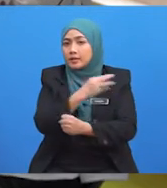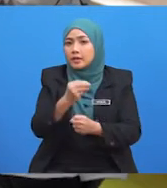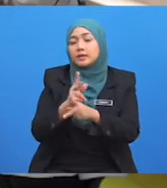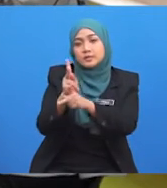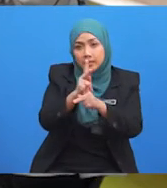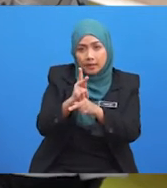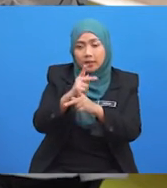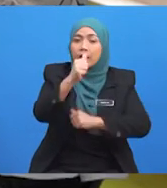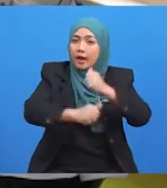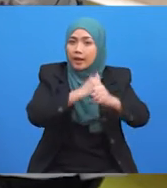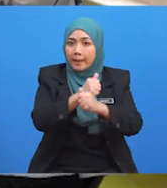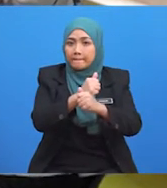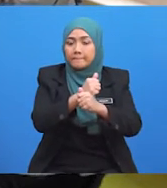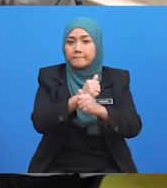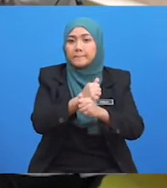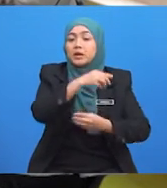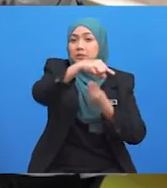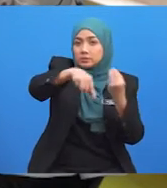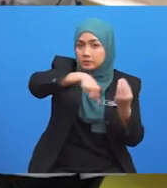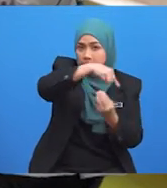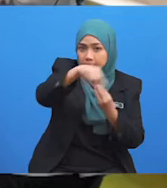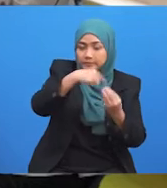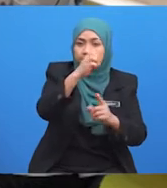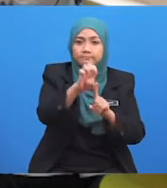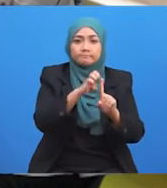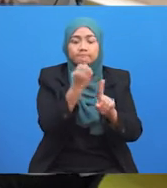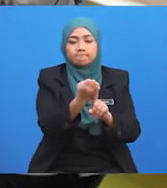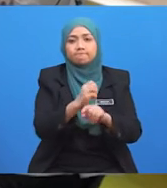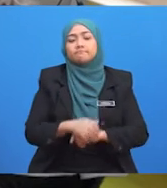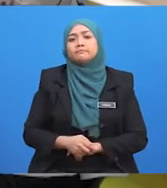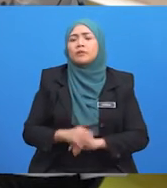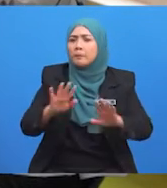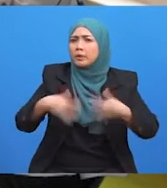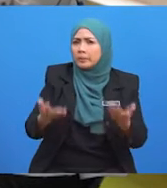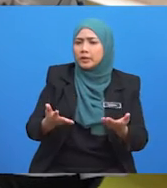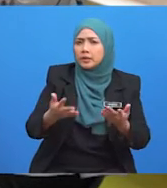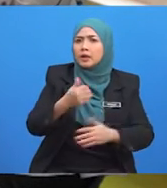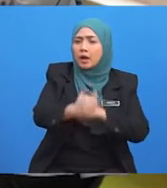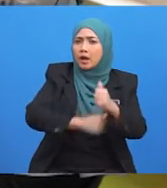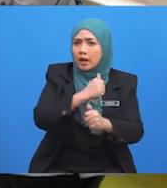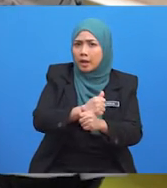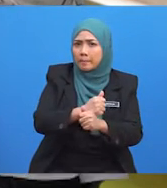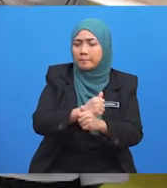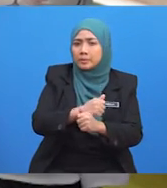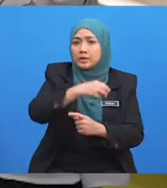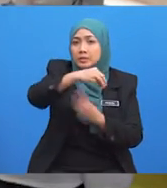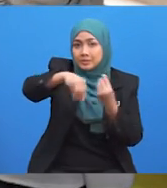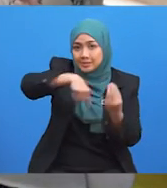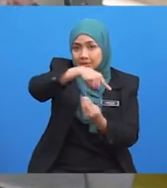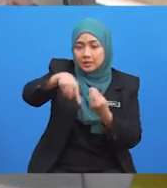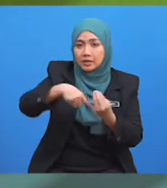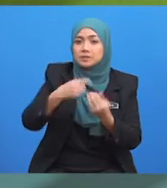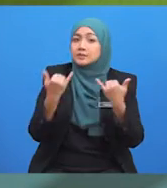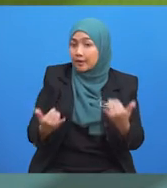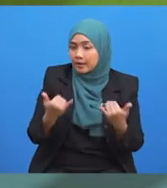menjaga alam sekitar. Soalan pertama, bagaimanakah keadaan alam sekitar di negara kita pada masa kini?